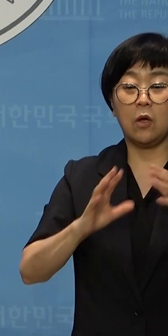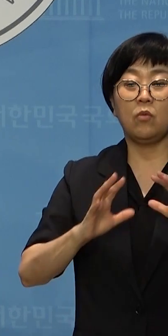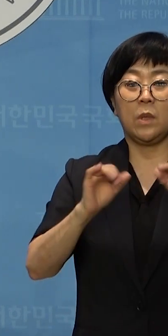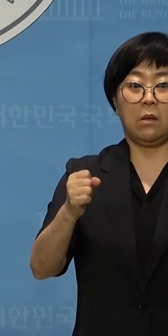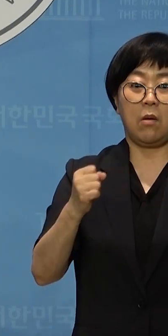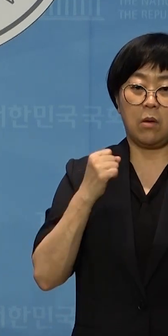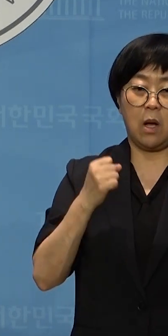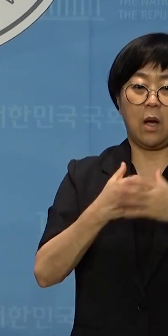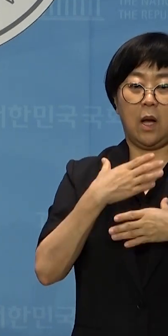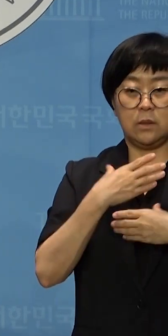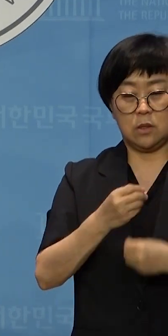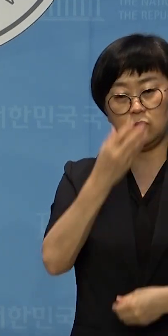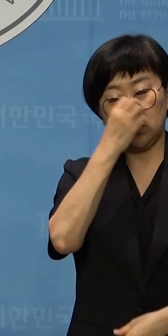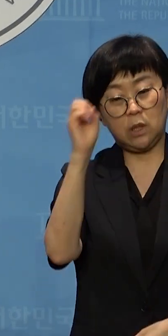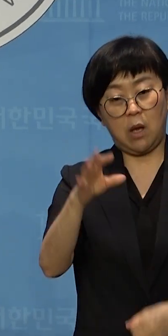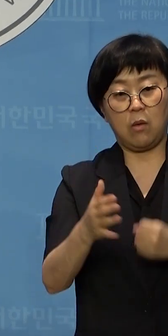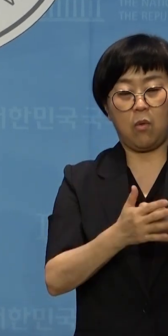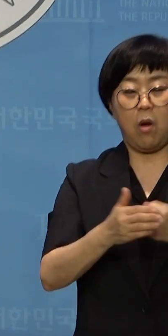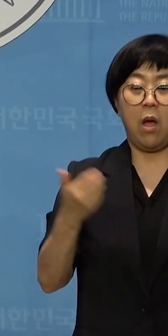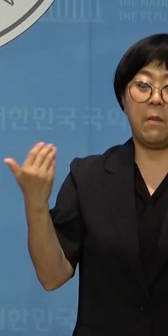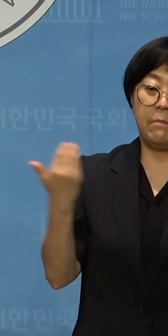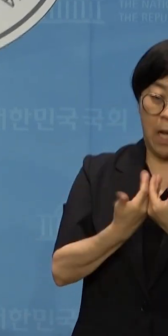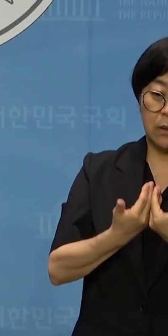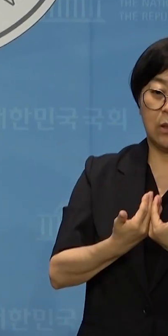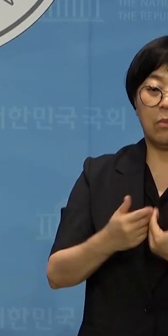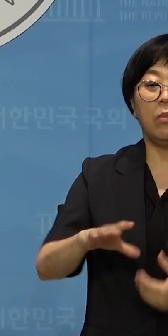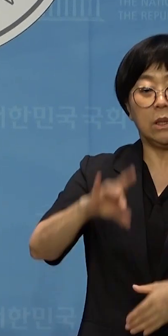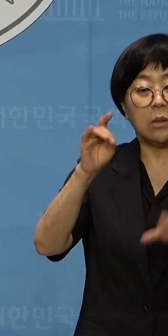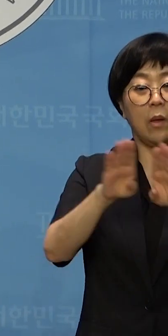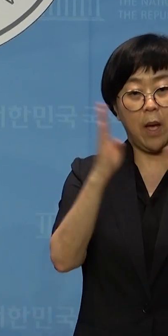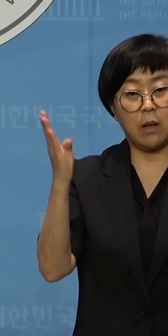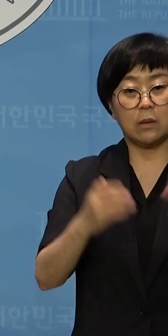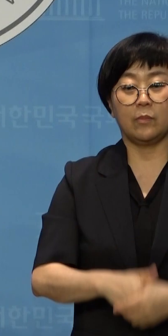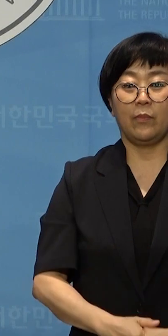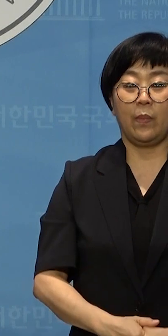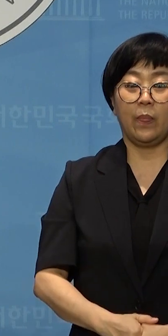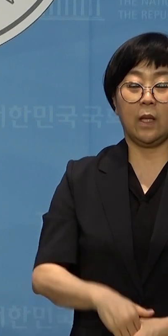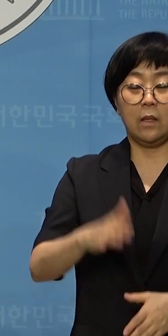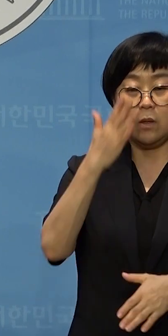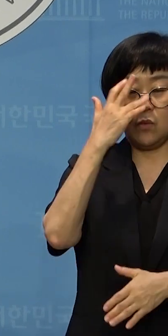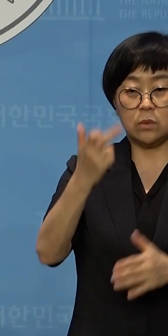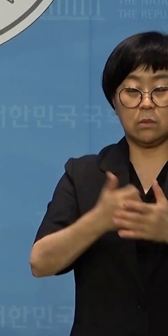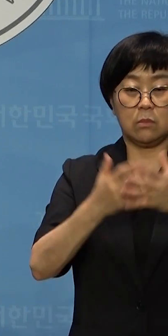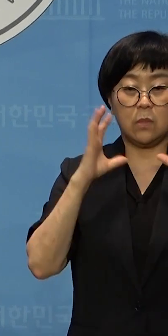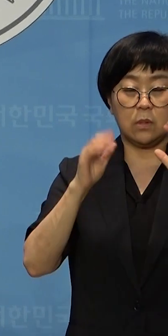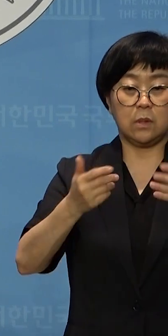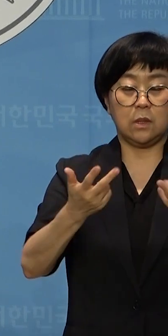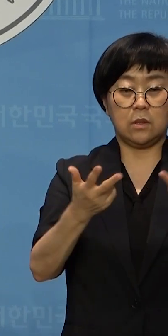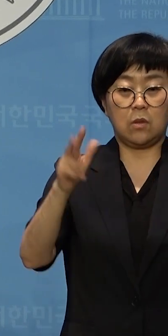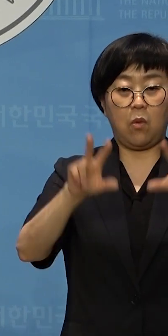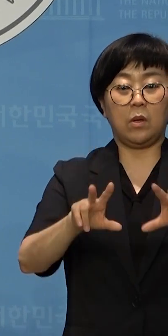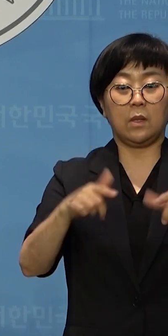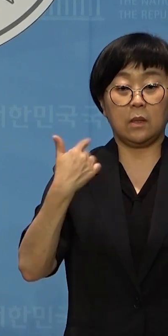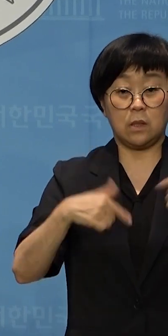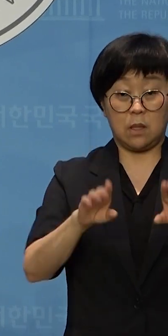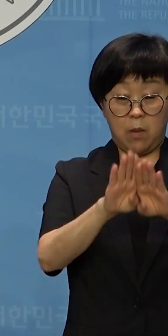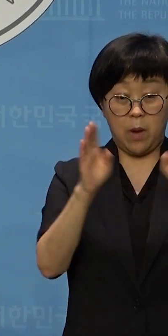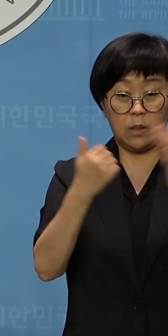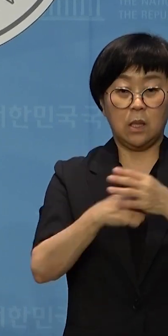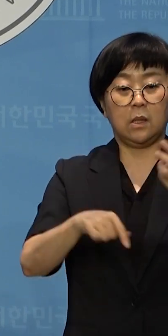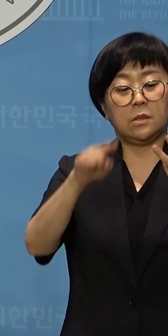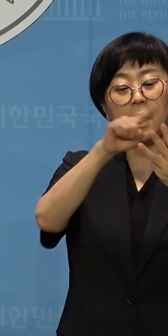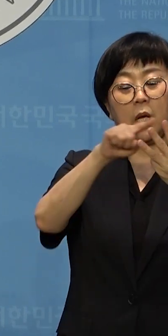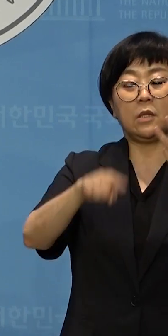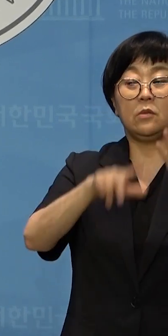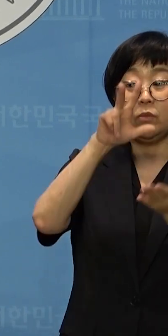국민의 건강과 안전을 무시하고 거꾸로 가고 있습니다. 이번 용산 어린이 정원 상시 개방에는 크게 세